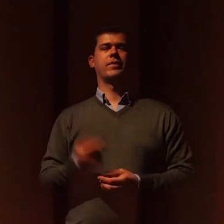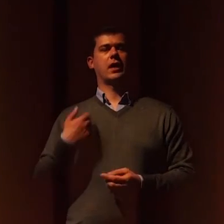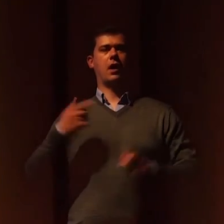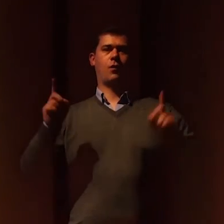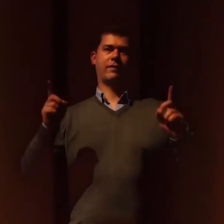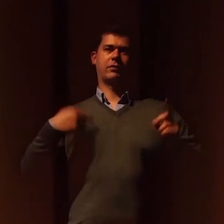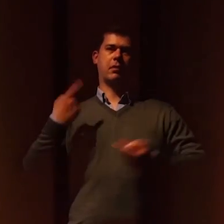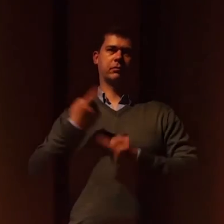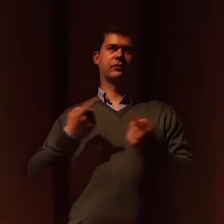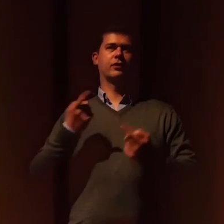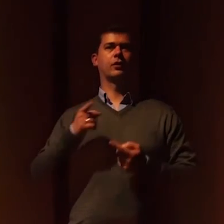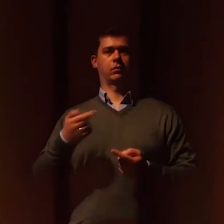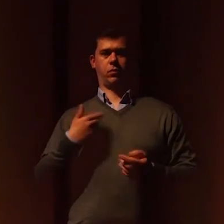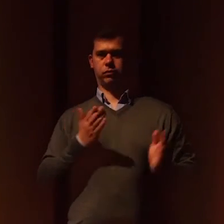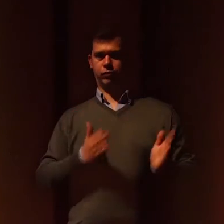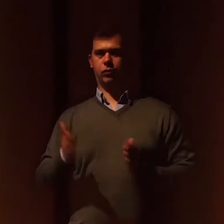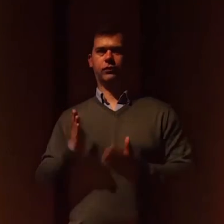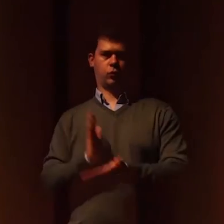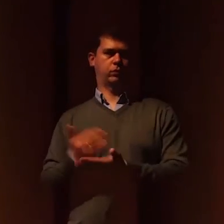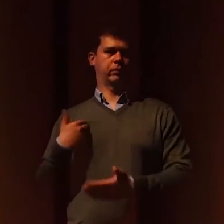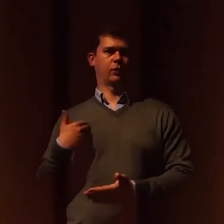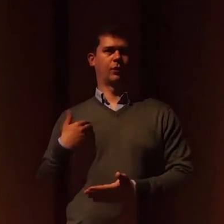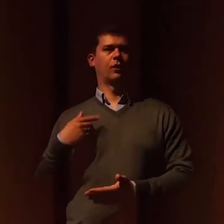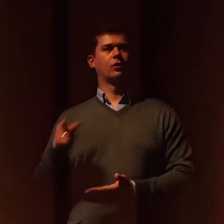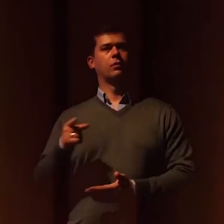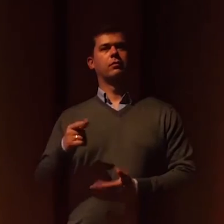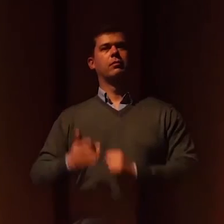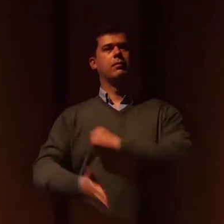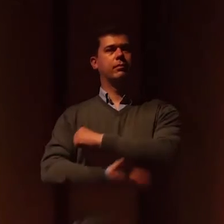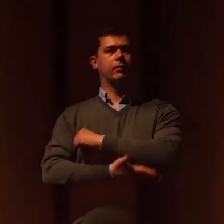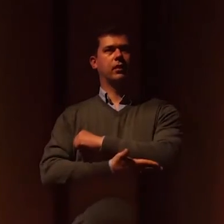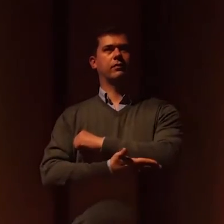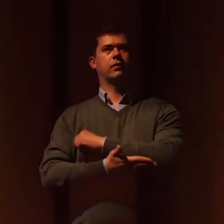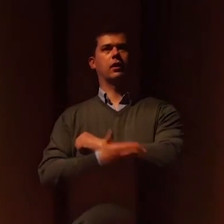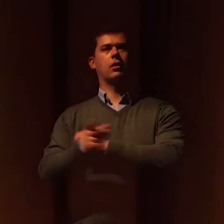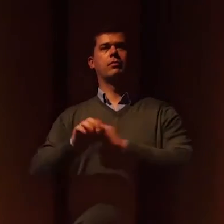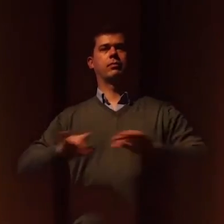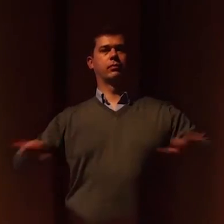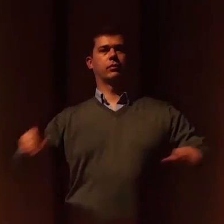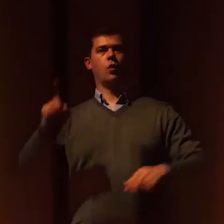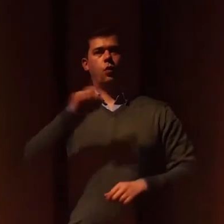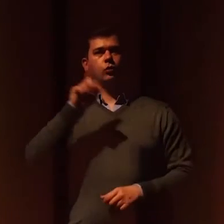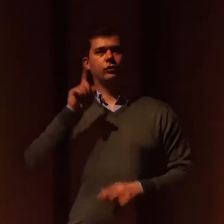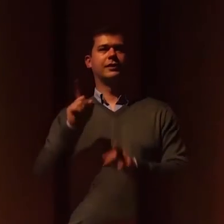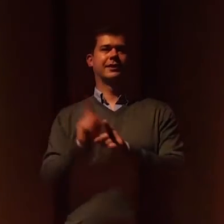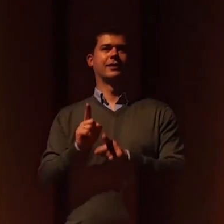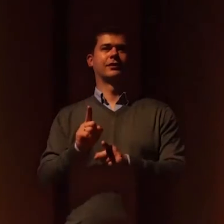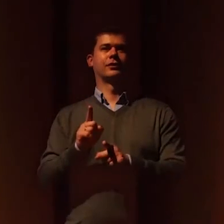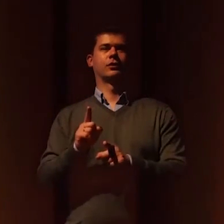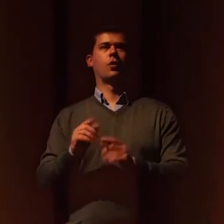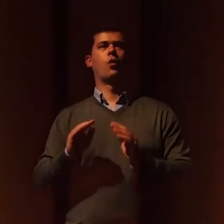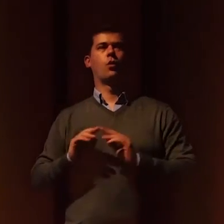ja uważałam i w dużej mierze to było przygotowane że takie Zręby takiej naprawdę polityki równościowej z instytucji